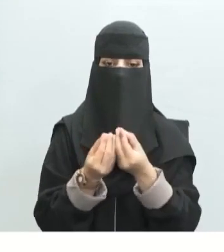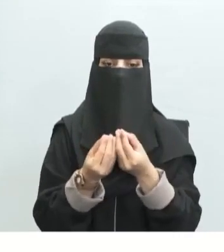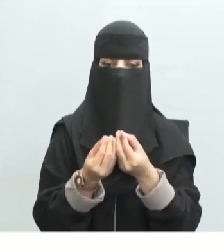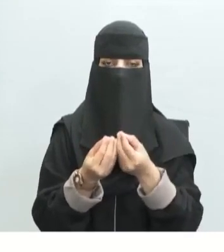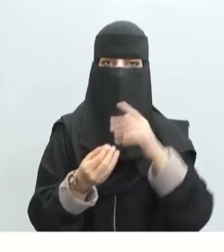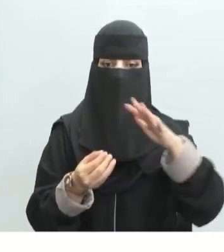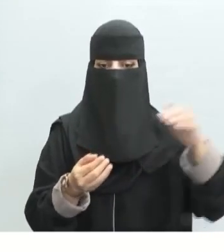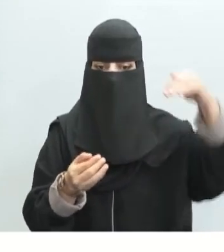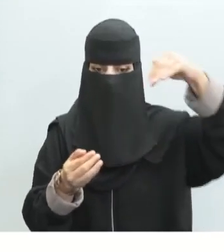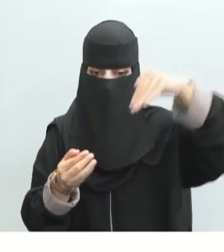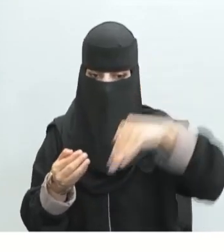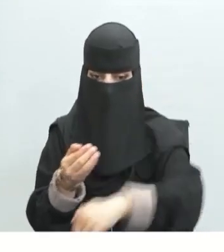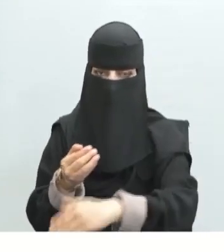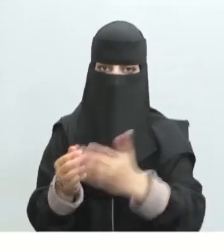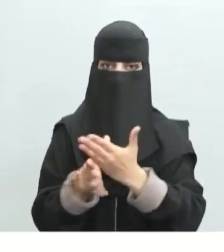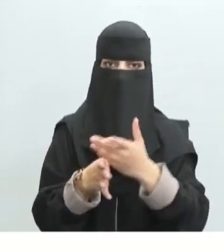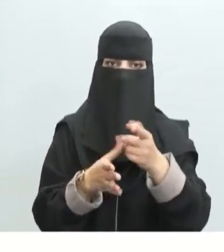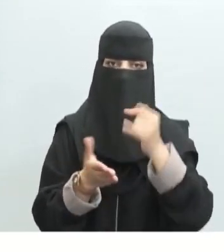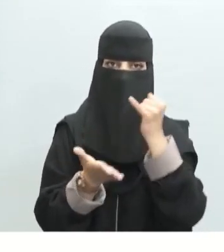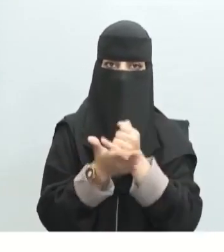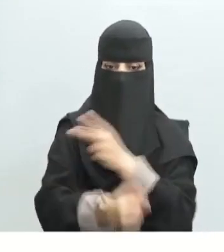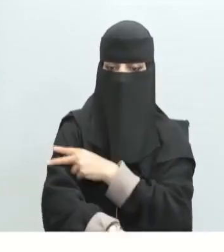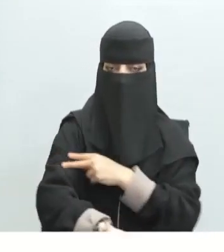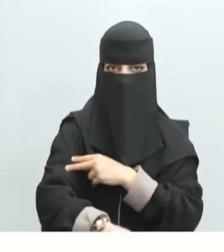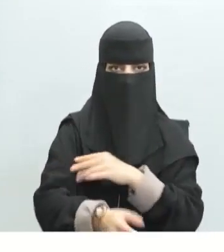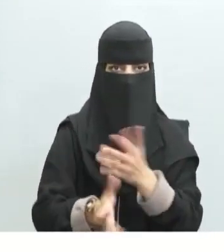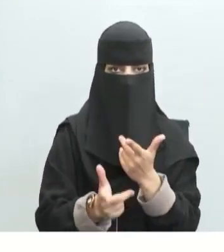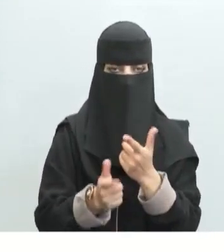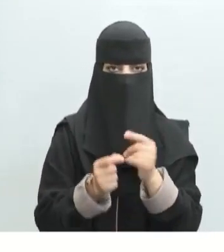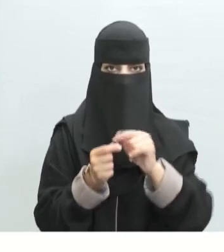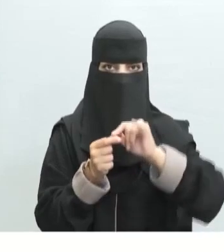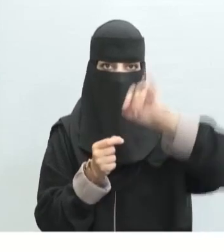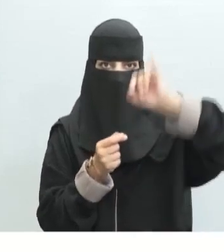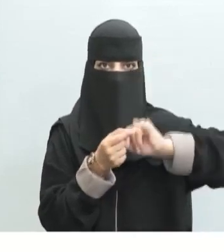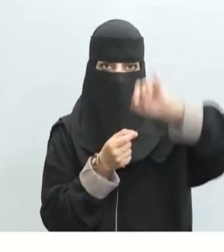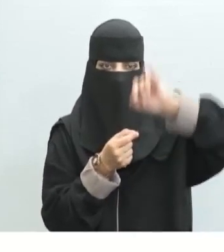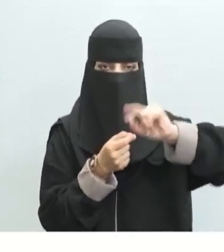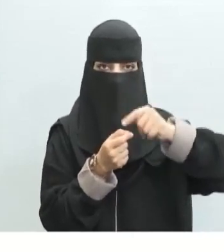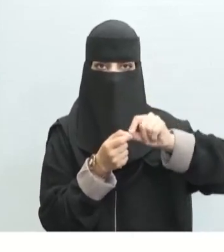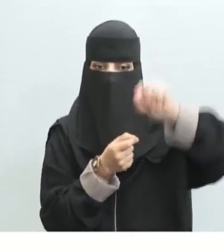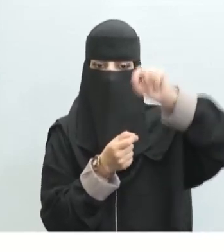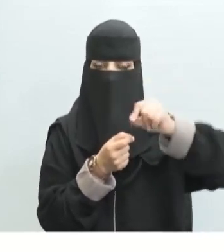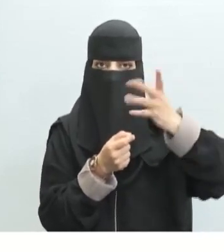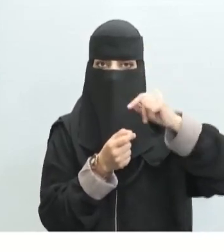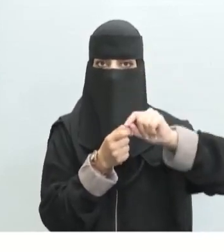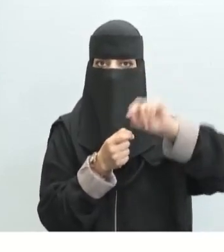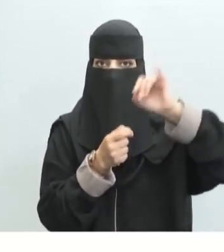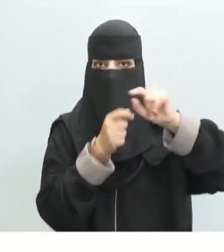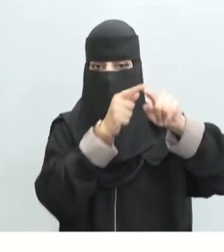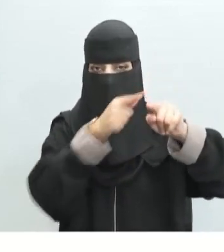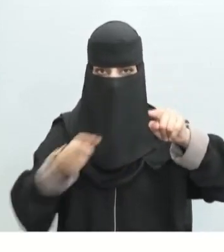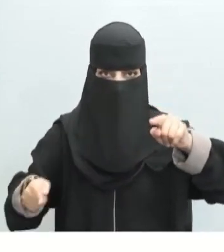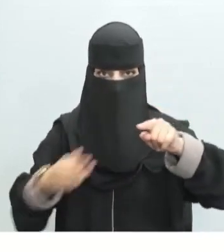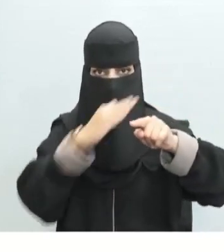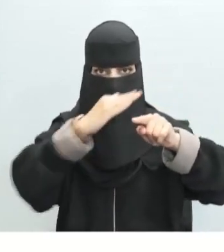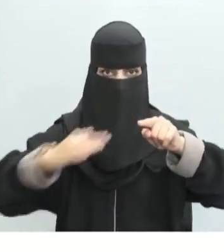البحر فبالتالي يعتمد ارتفاع الشخص على طول هذا الحبل والزاويه